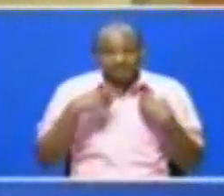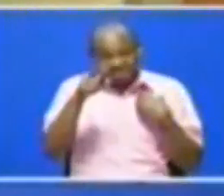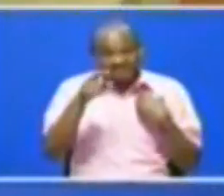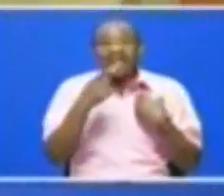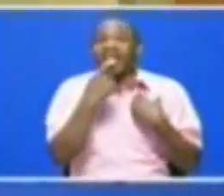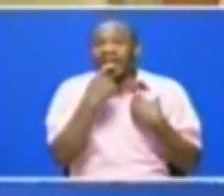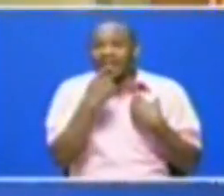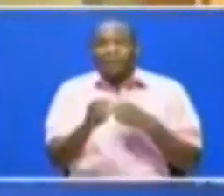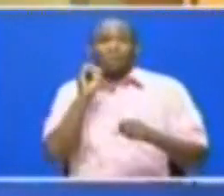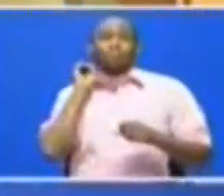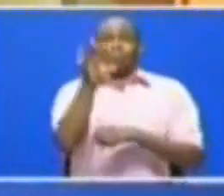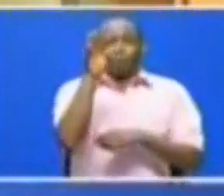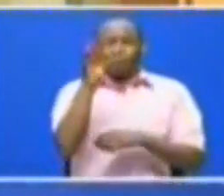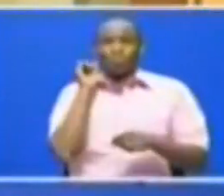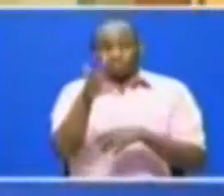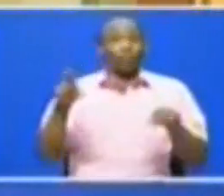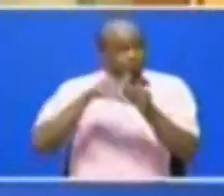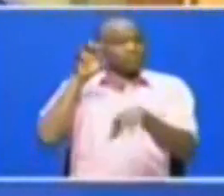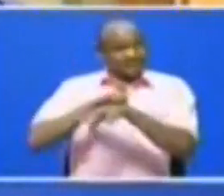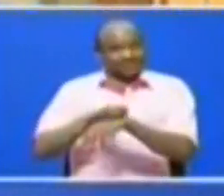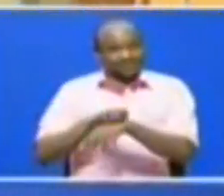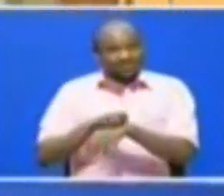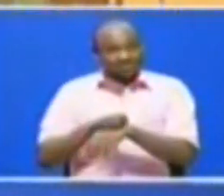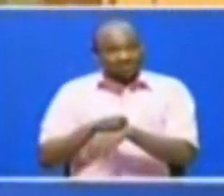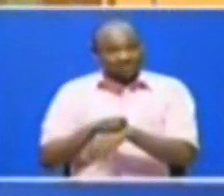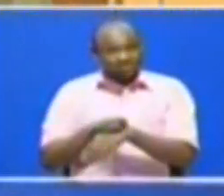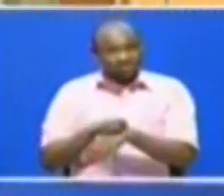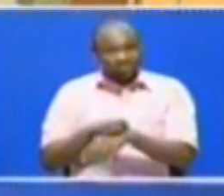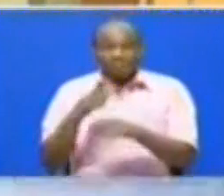spit cobra, anatema mate na anauma.